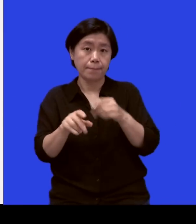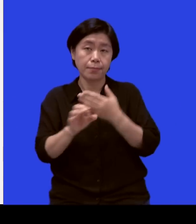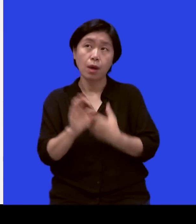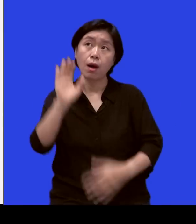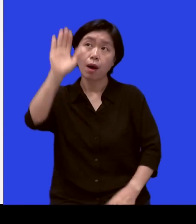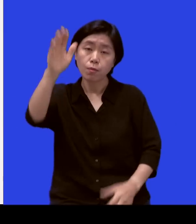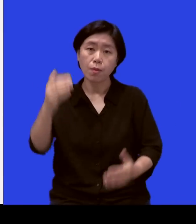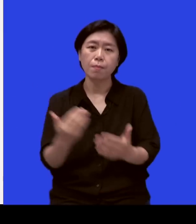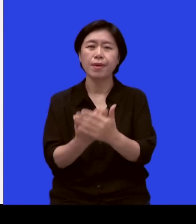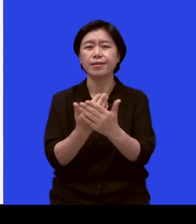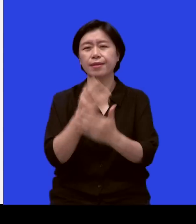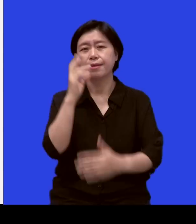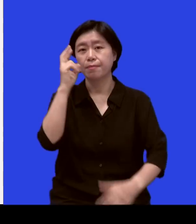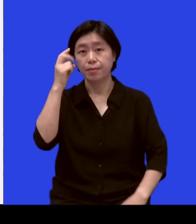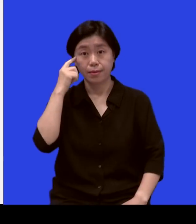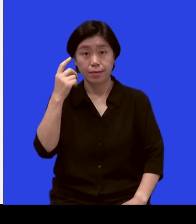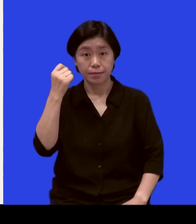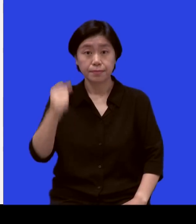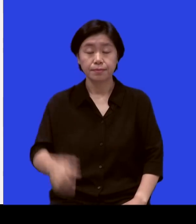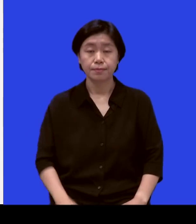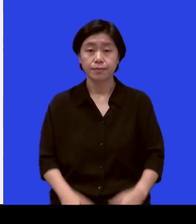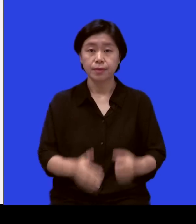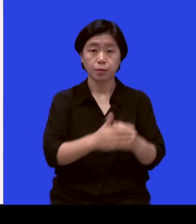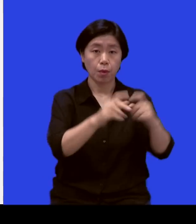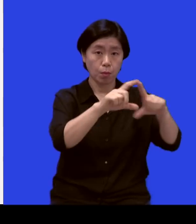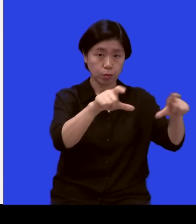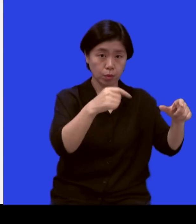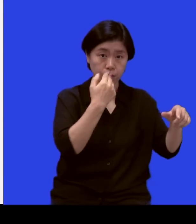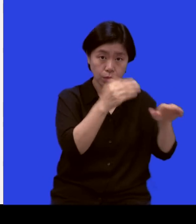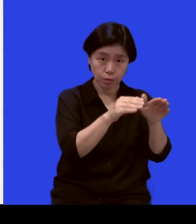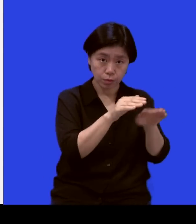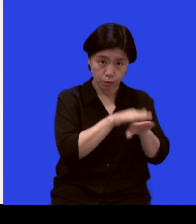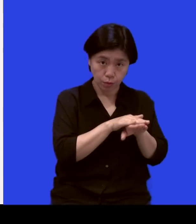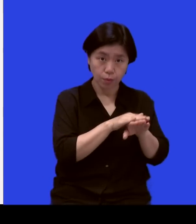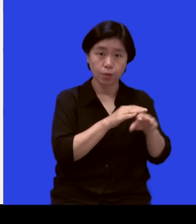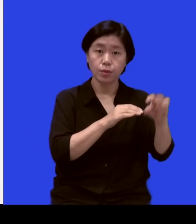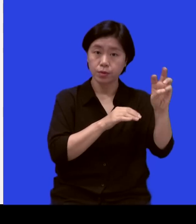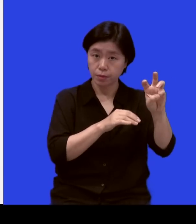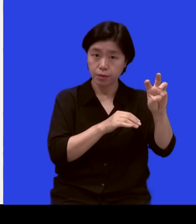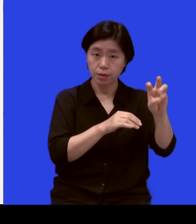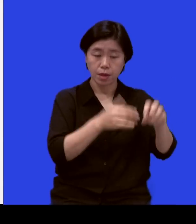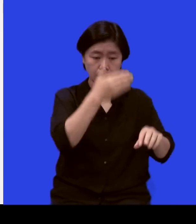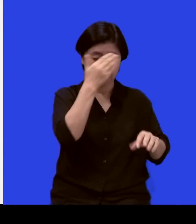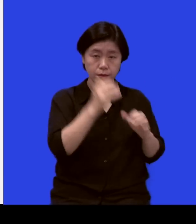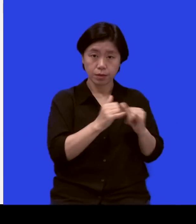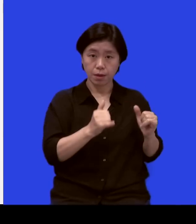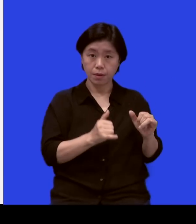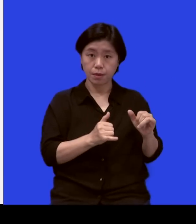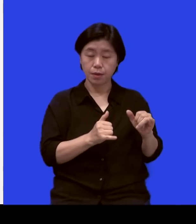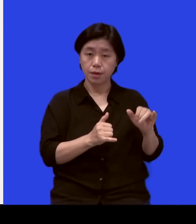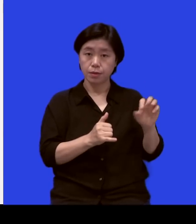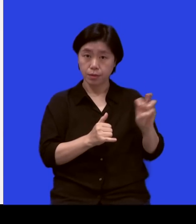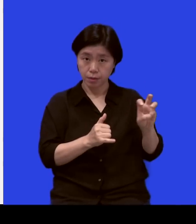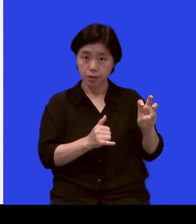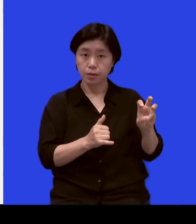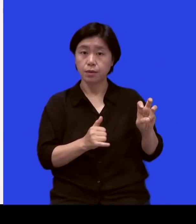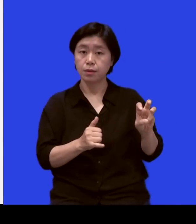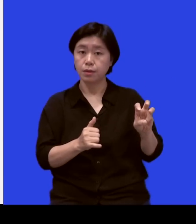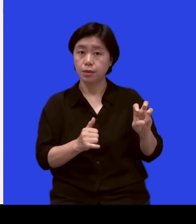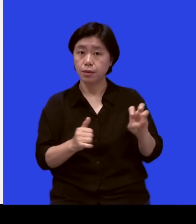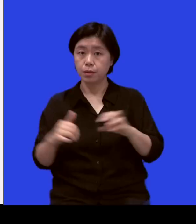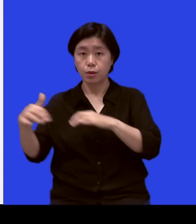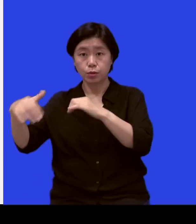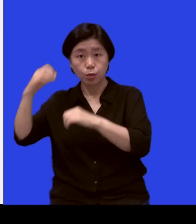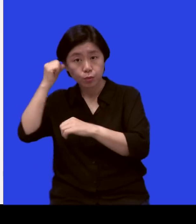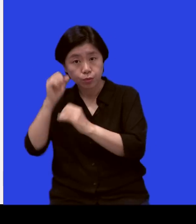돼요. 그래서 일반 성도들 30%, 청년들 한 30%, 그리고 이제 어려운